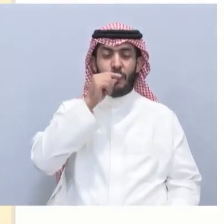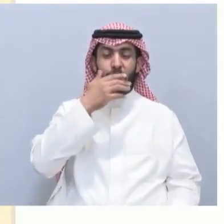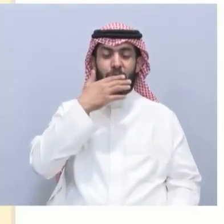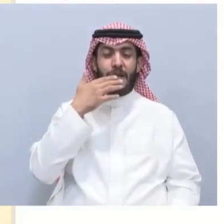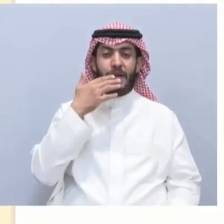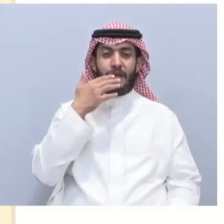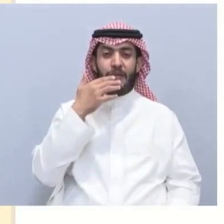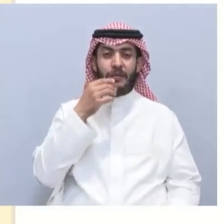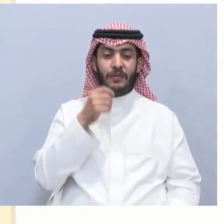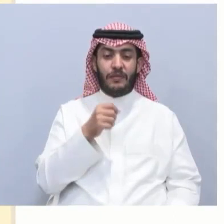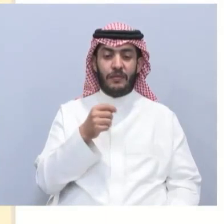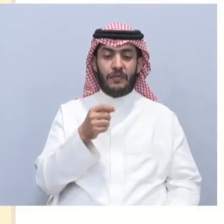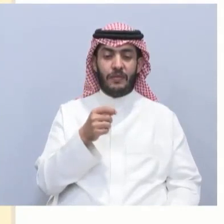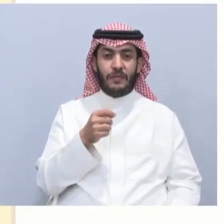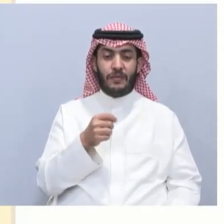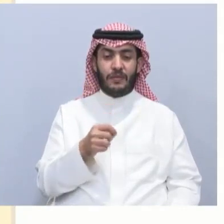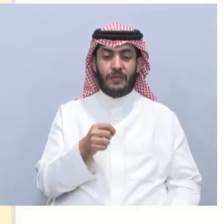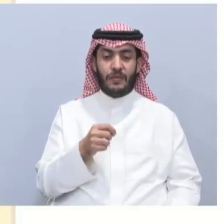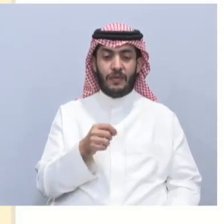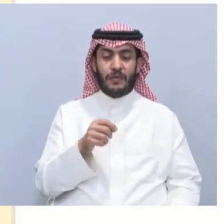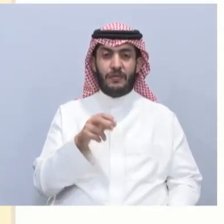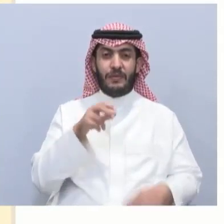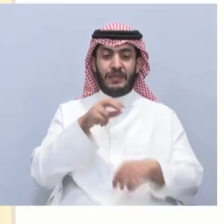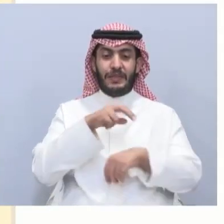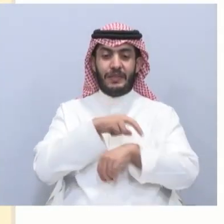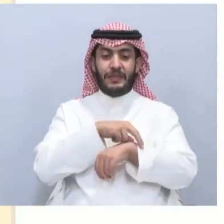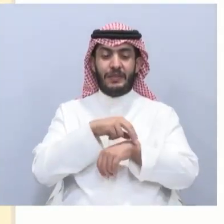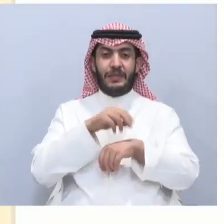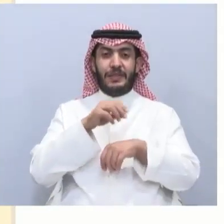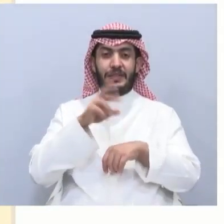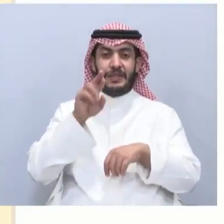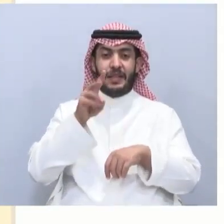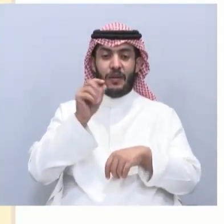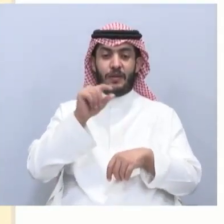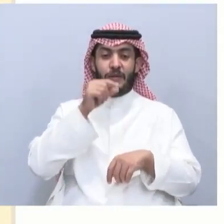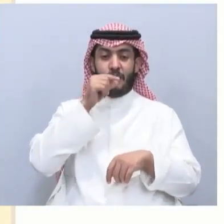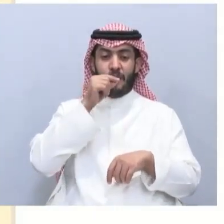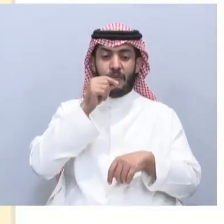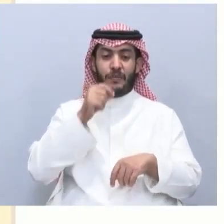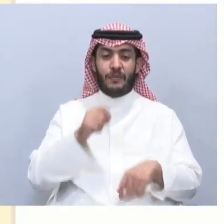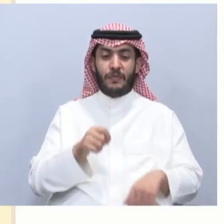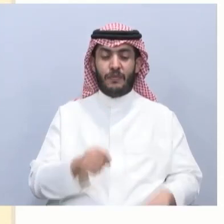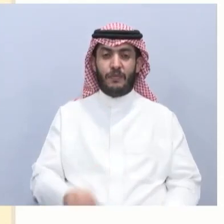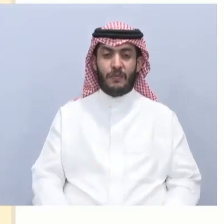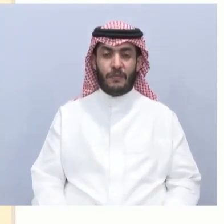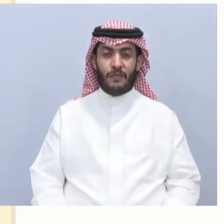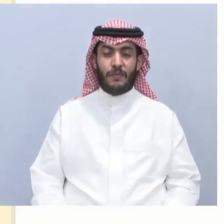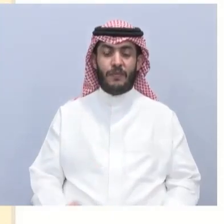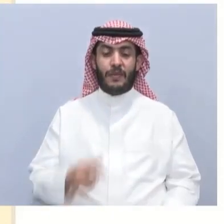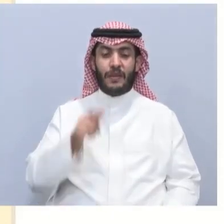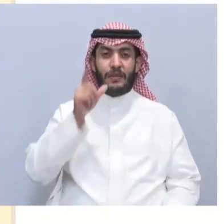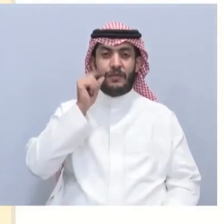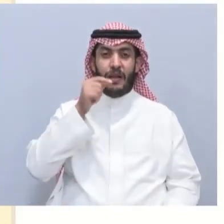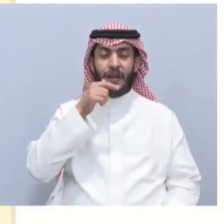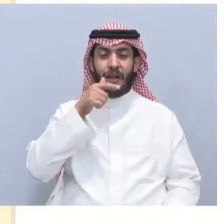رمضان اذا وتؤدي الزكاه المفروضه وتصوم رمضان قال ذلك